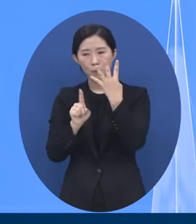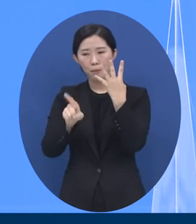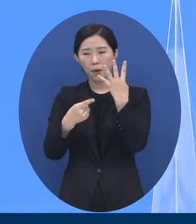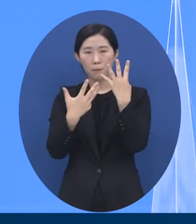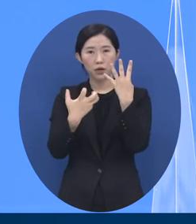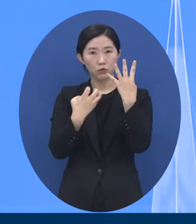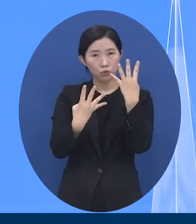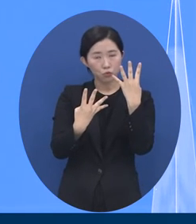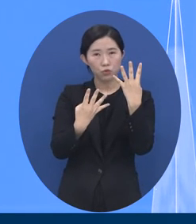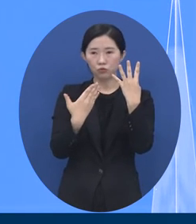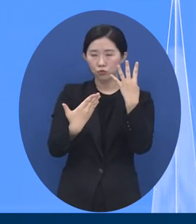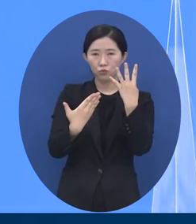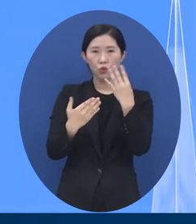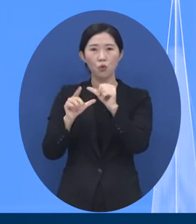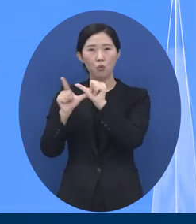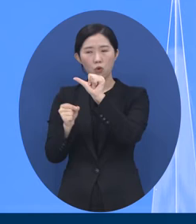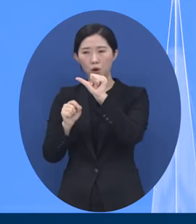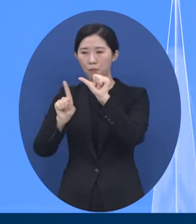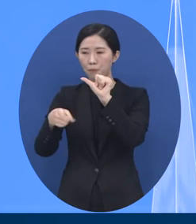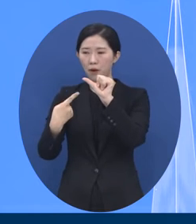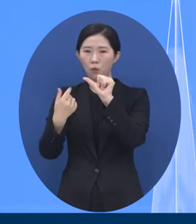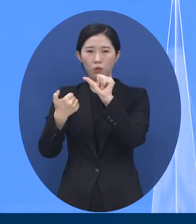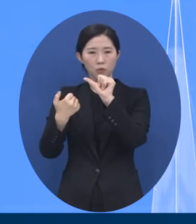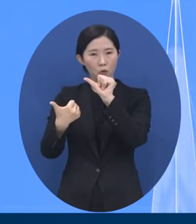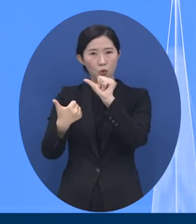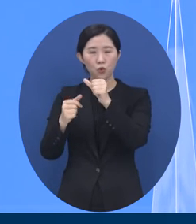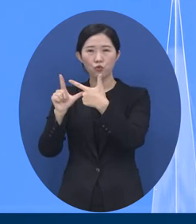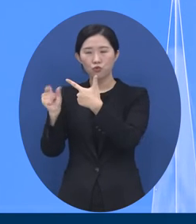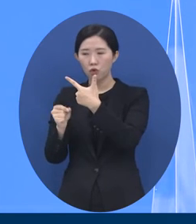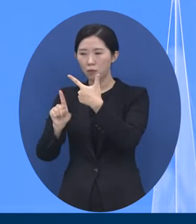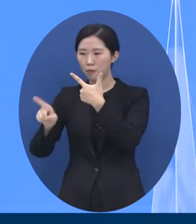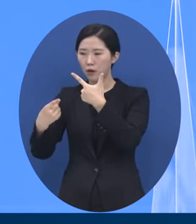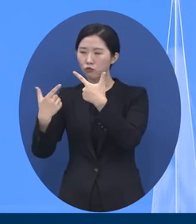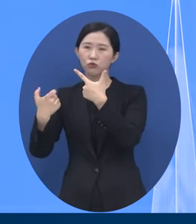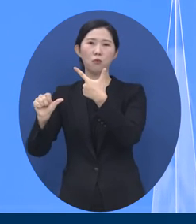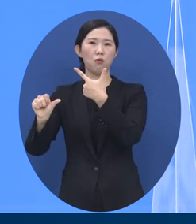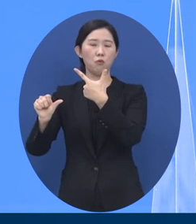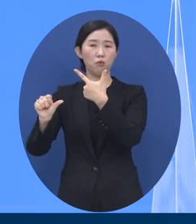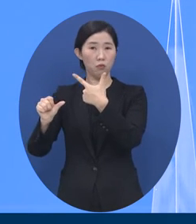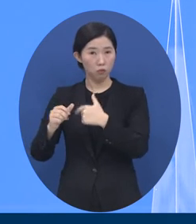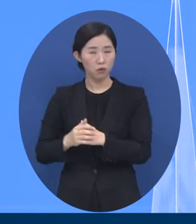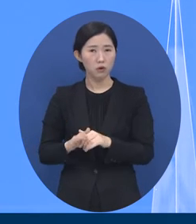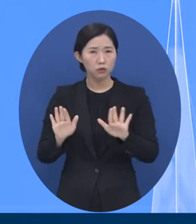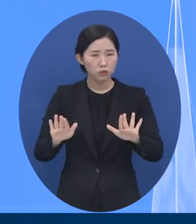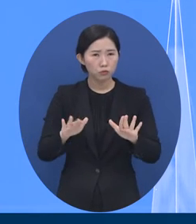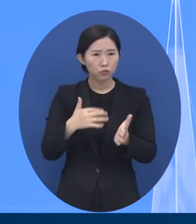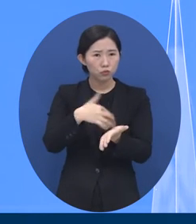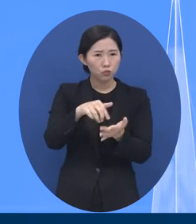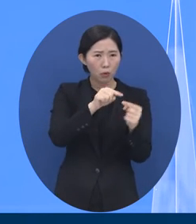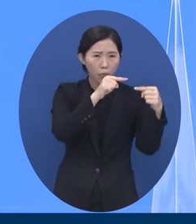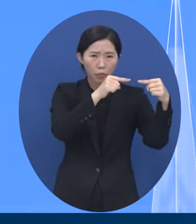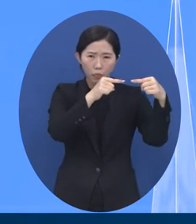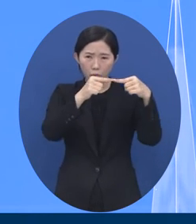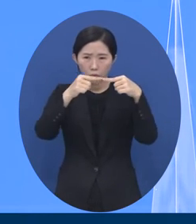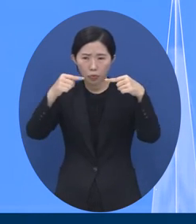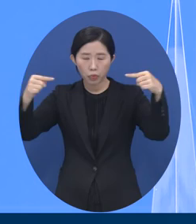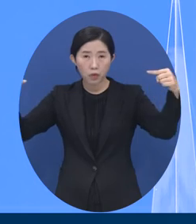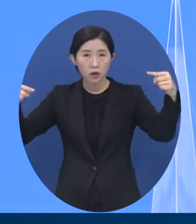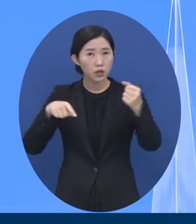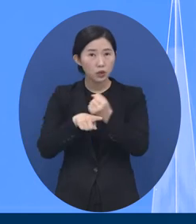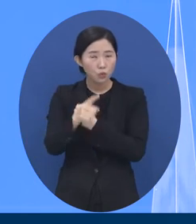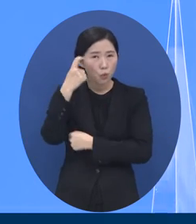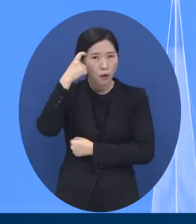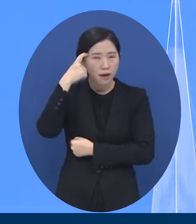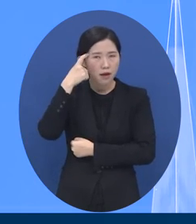189명, 5월에 155명, 6월 165명이었습니다. 평형을 이룬다는 말은 두 개의